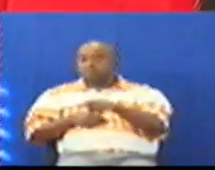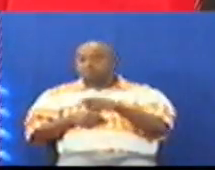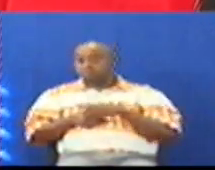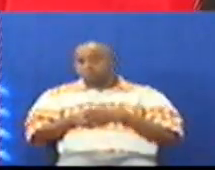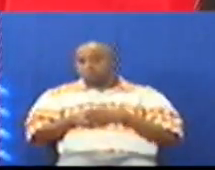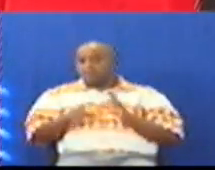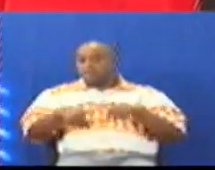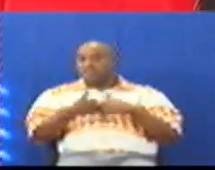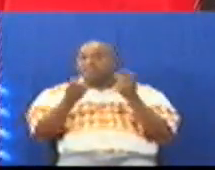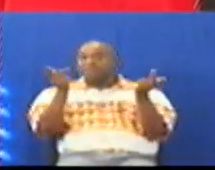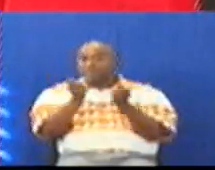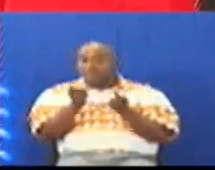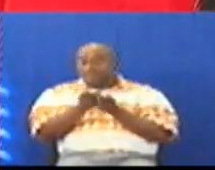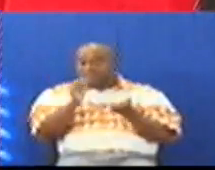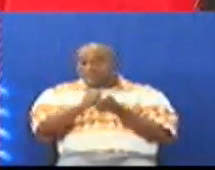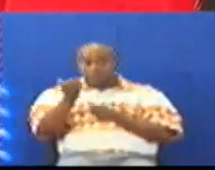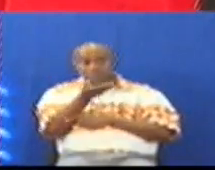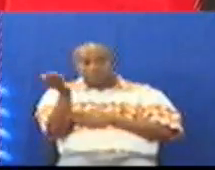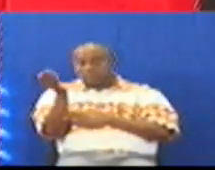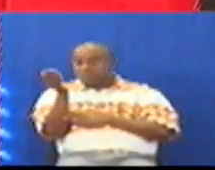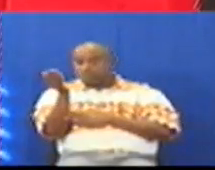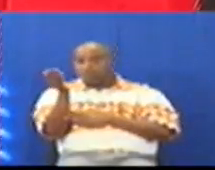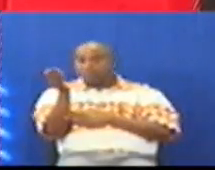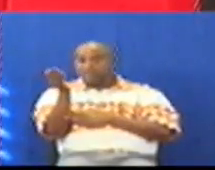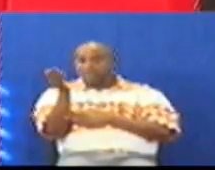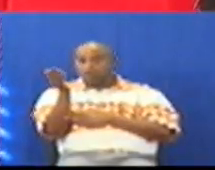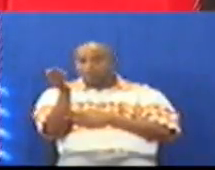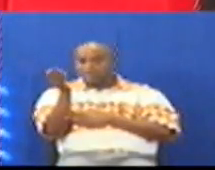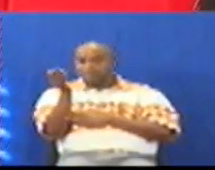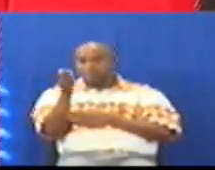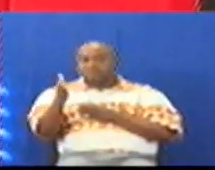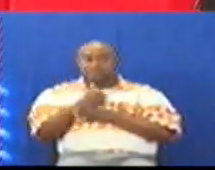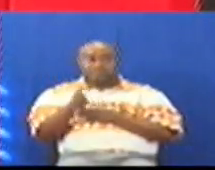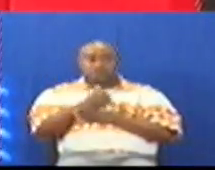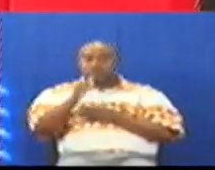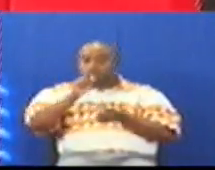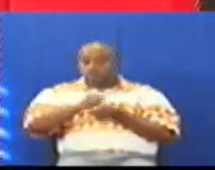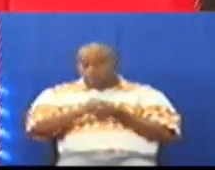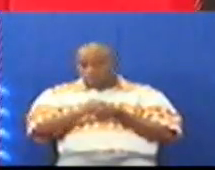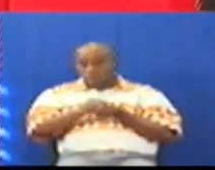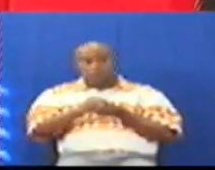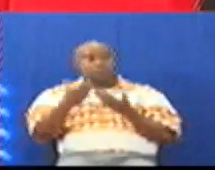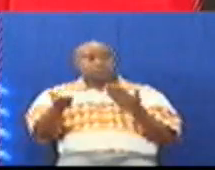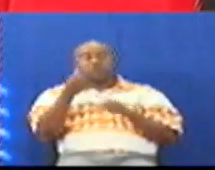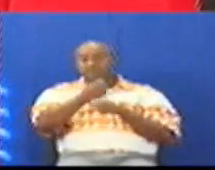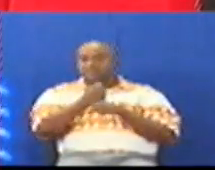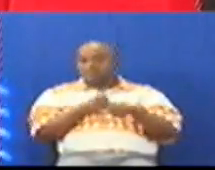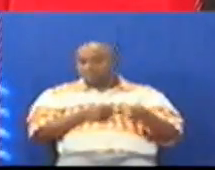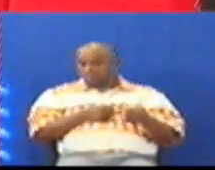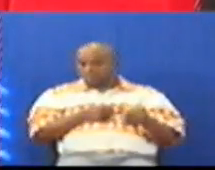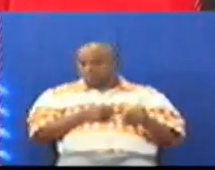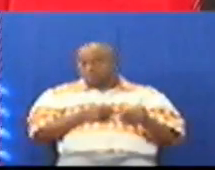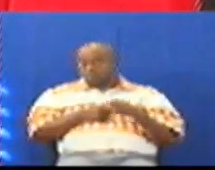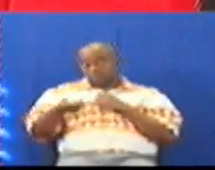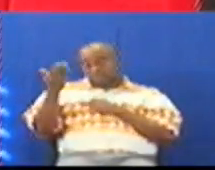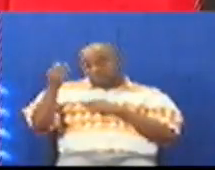Lakini jingine ambayo ningetaka kuchangia kwenye wizara hii ni swala zima la watumishi kukaimu. Hata alipokuja